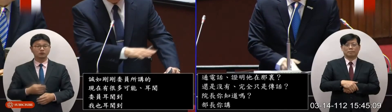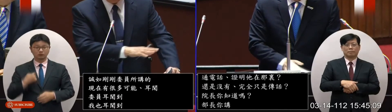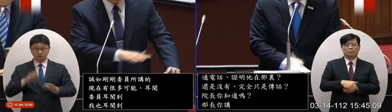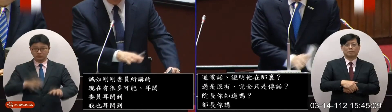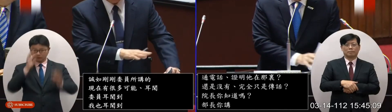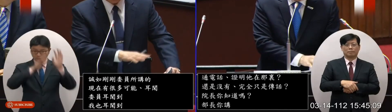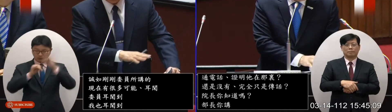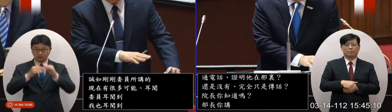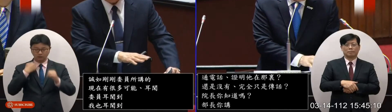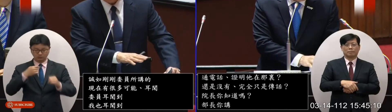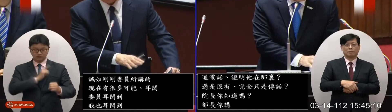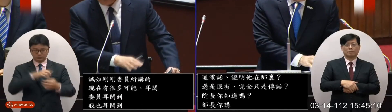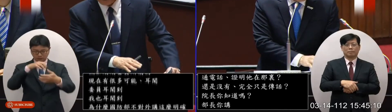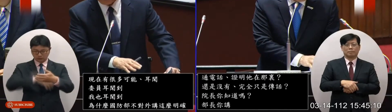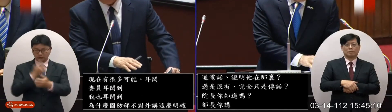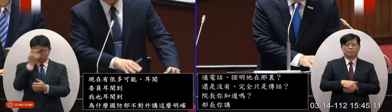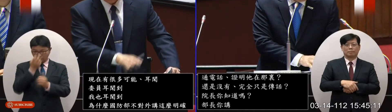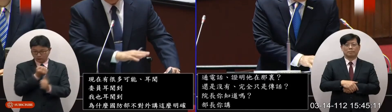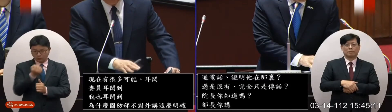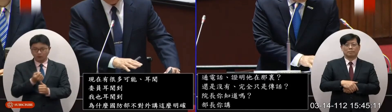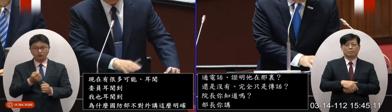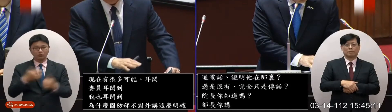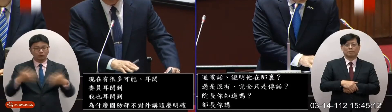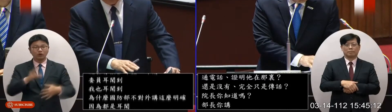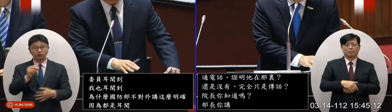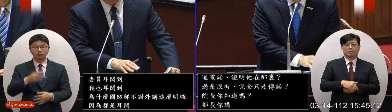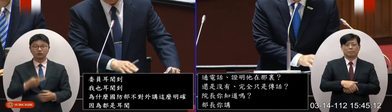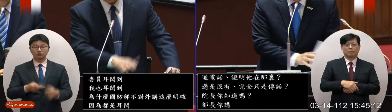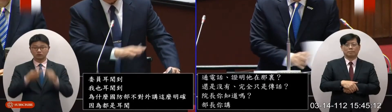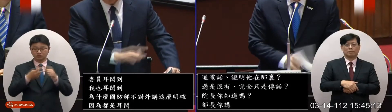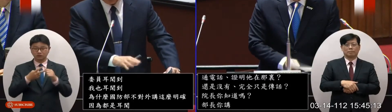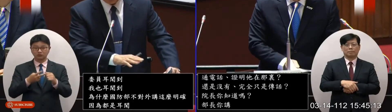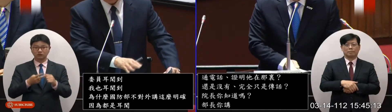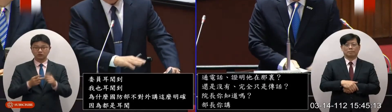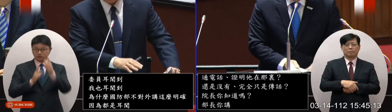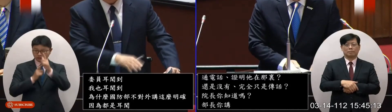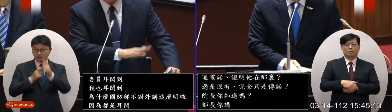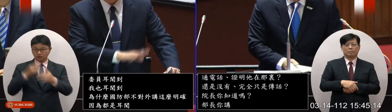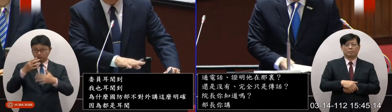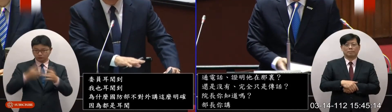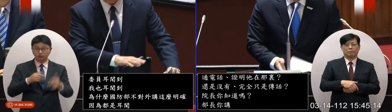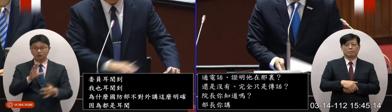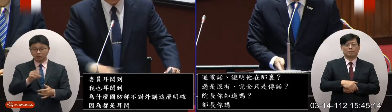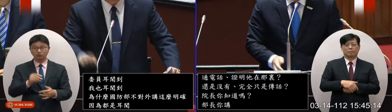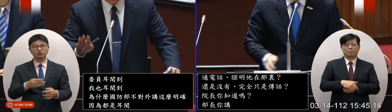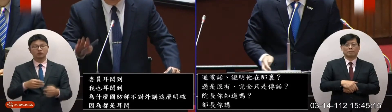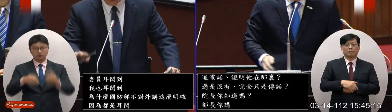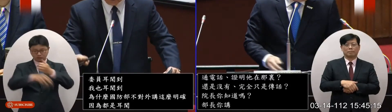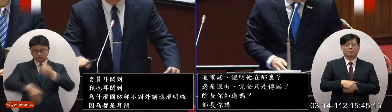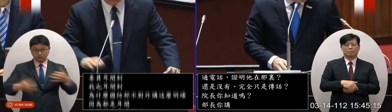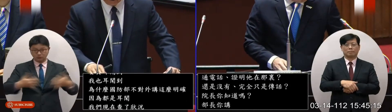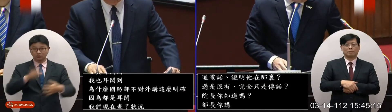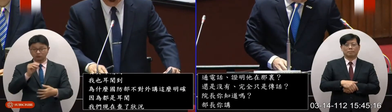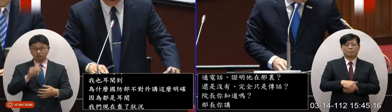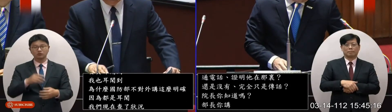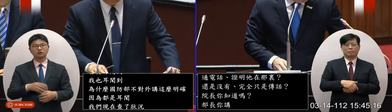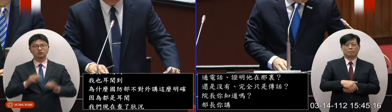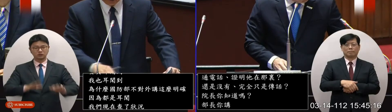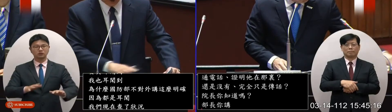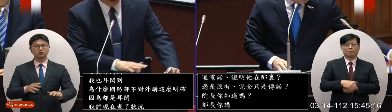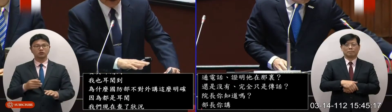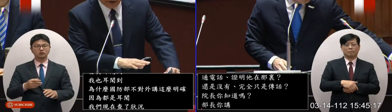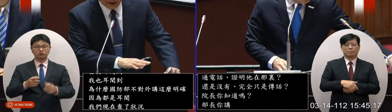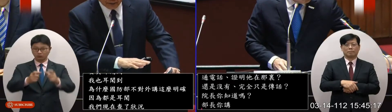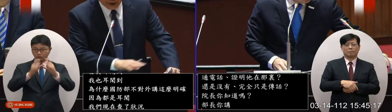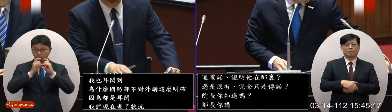以后，第一个从我们自己内部管理有没有问题，枪械有没有短少，组织功能有没有发挥，已经在查了。但目前得到